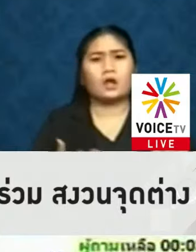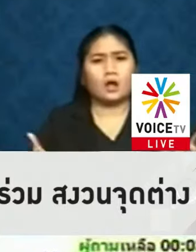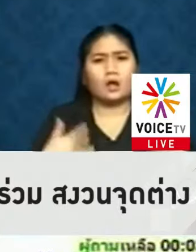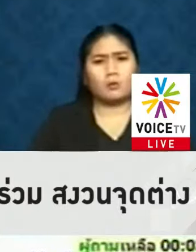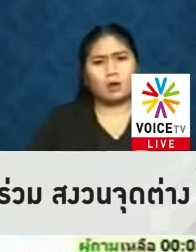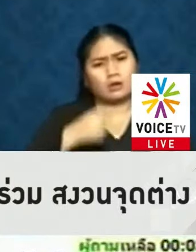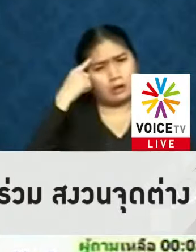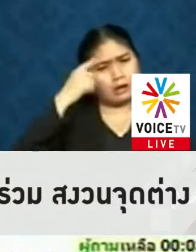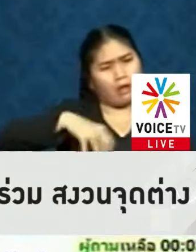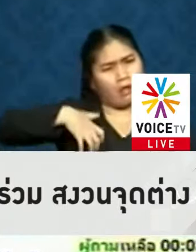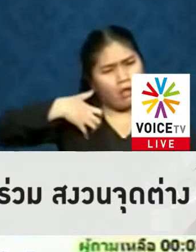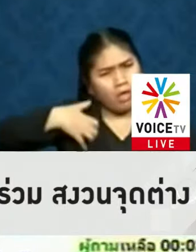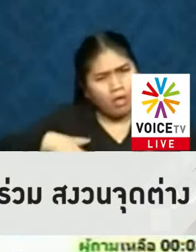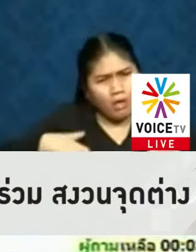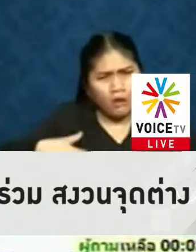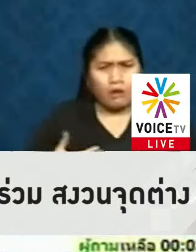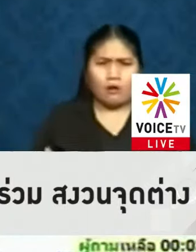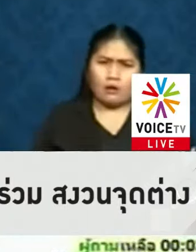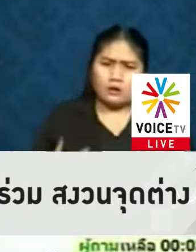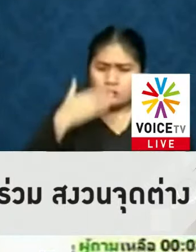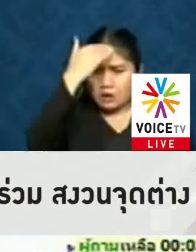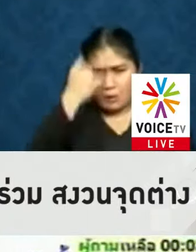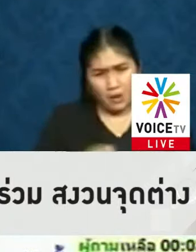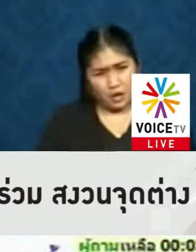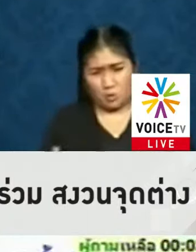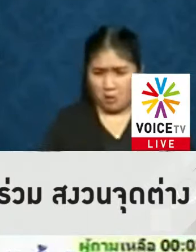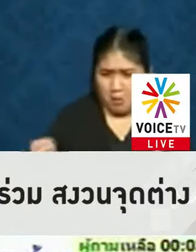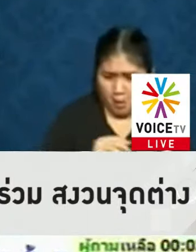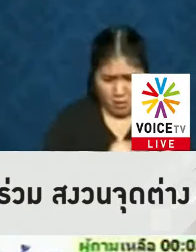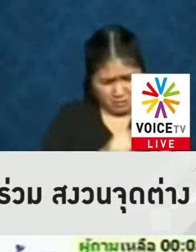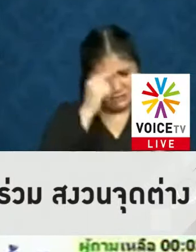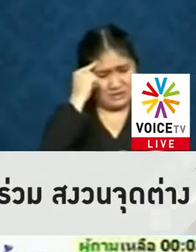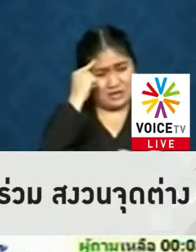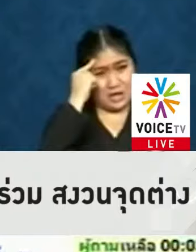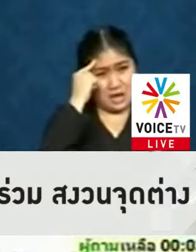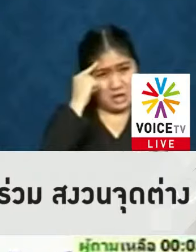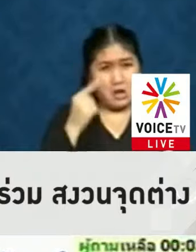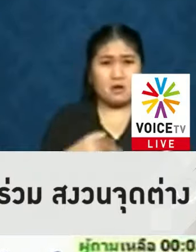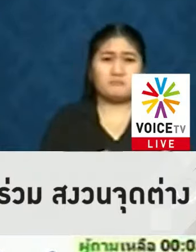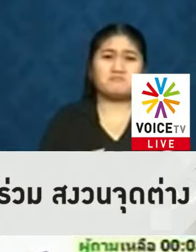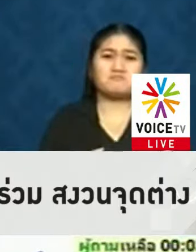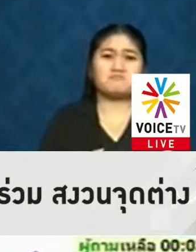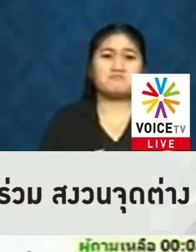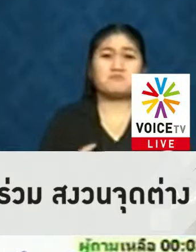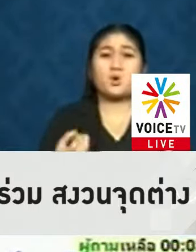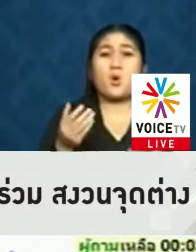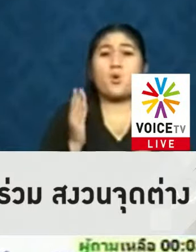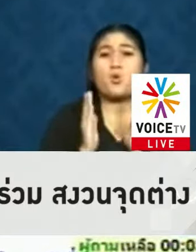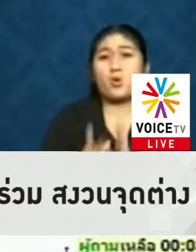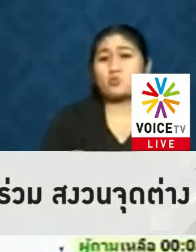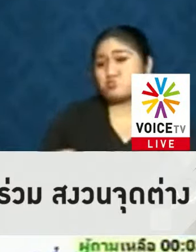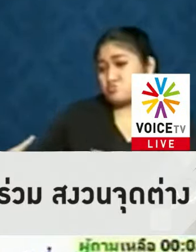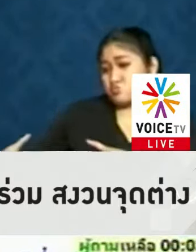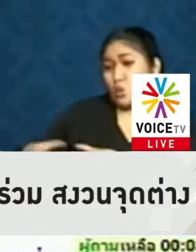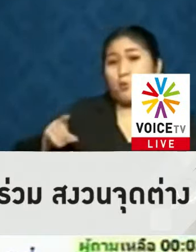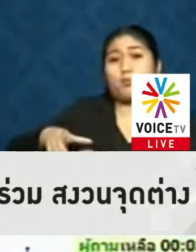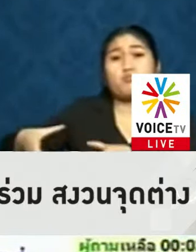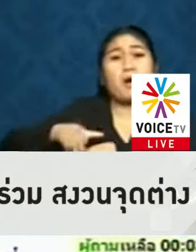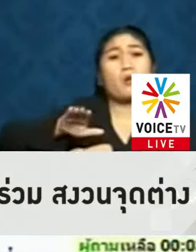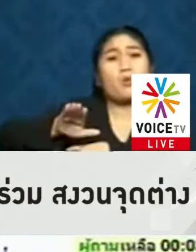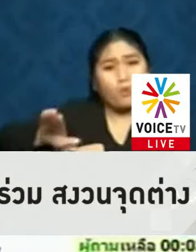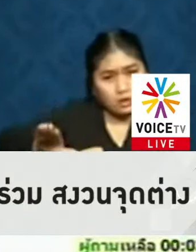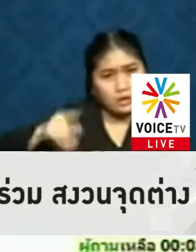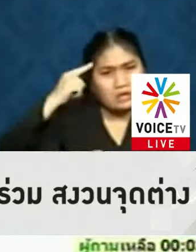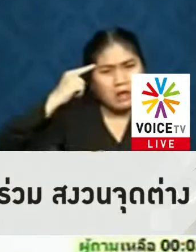านถึงกังวลใจมากแล้วต้องหยิบเรื่องนี้มาเป็นประเด็นทุกครั้งคนที่ทำให้เป็นประเด็นไม่ใช่ส่วนใหญ่นะครับเป็นประเด็นของพรรคท่านที่กังวลใจ